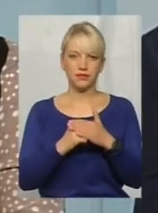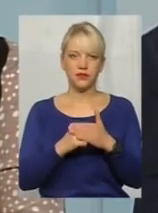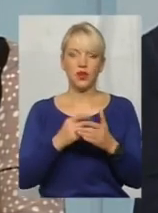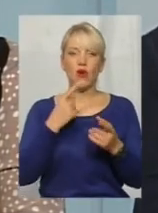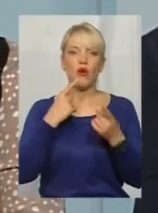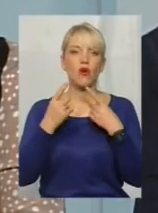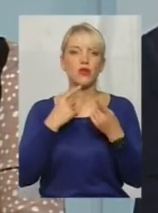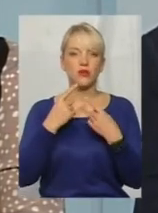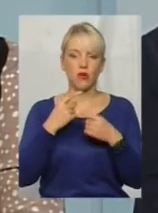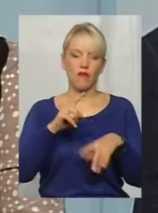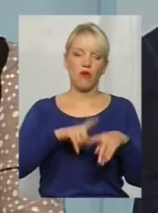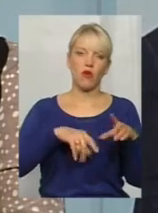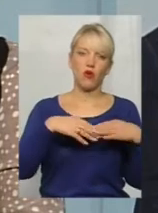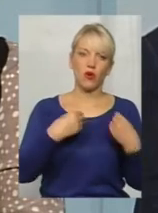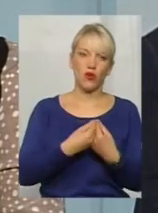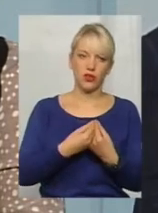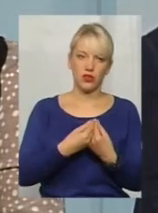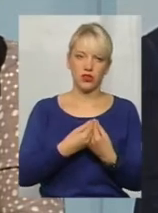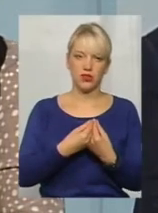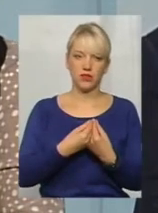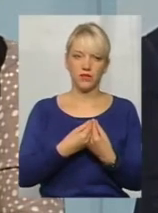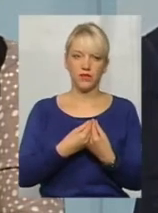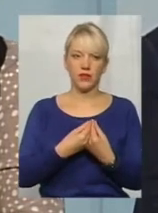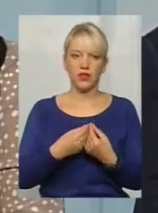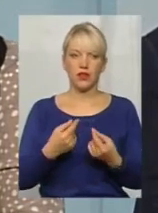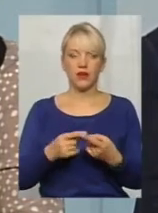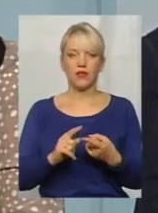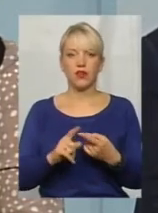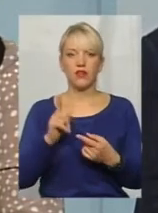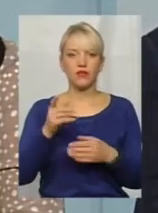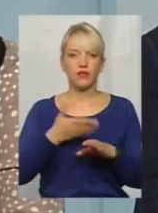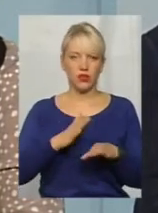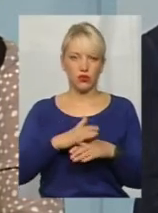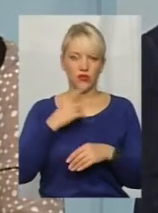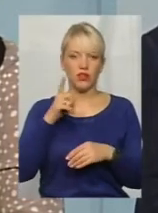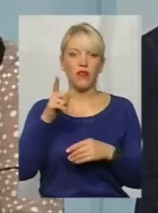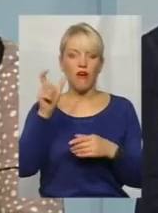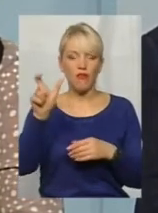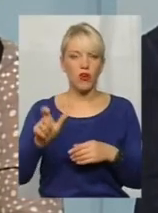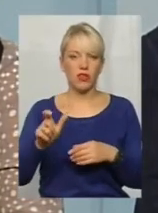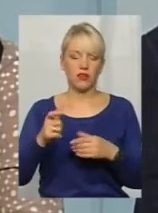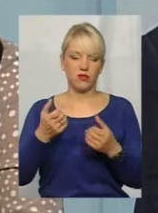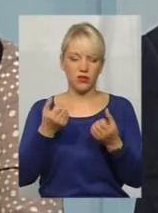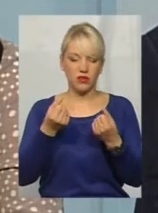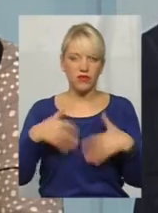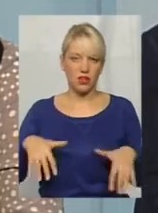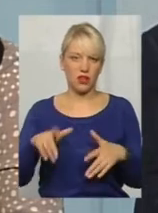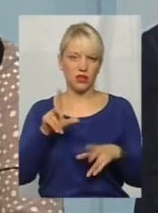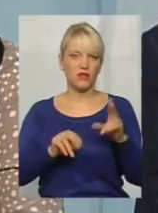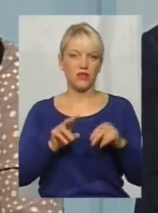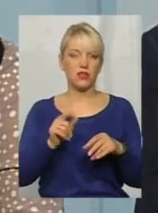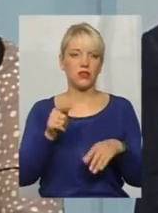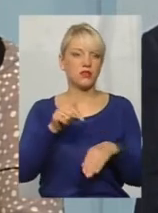розмов родичів, у них горе, в них тяжке горе, вони втратили близьку людину, їм можна тільки поспівчувати,